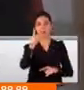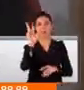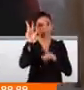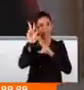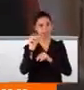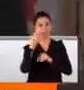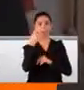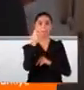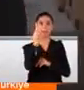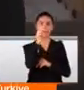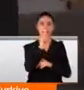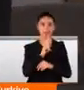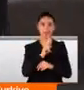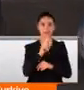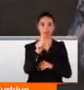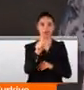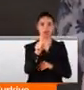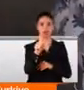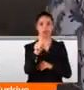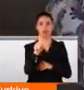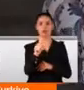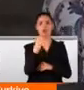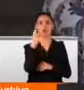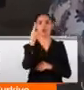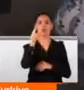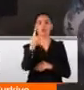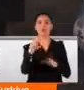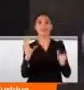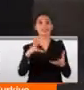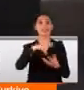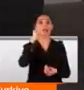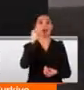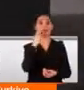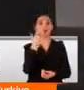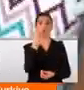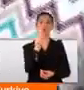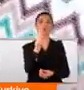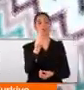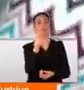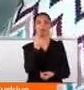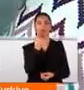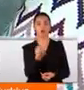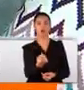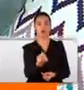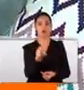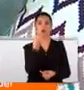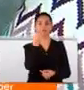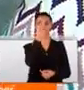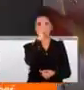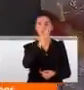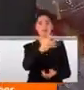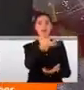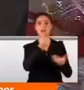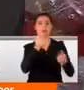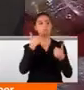yani ortalama 1200 lira parça başı geliyor. Bercelli takım olarak 3000 liraya falan buluyor yani fiyatları. Tek tek de